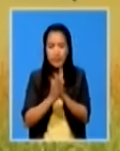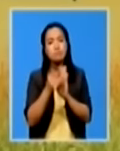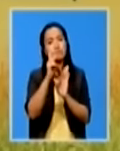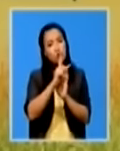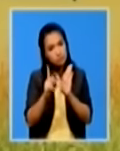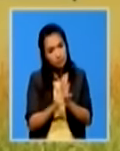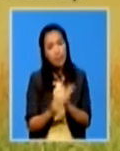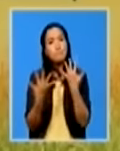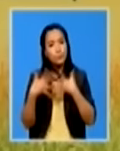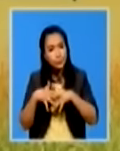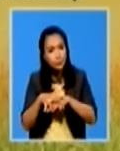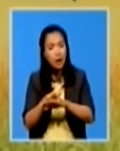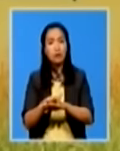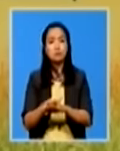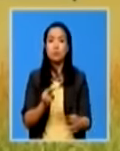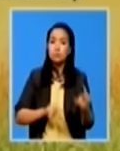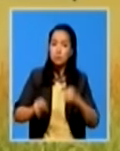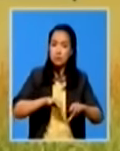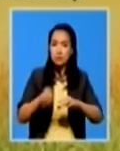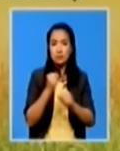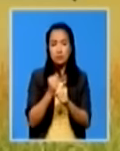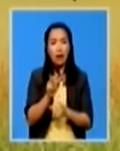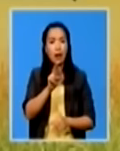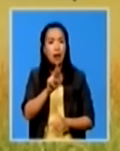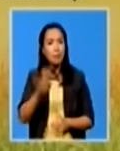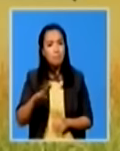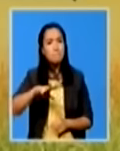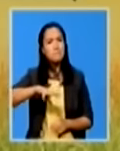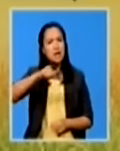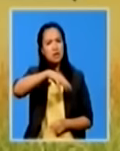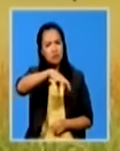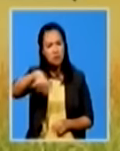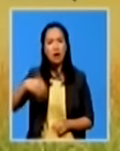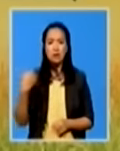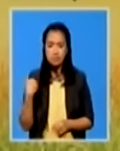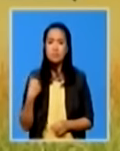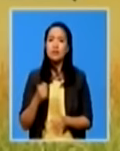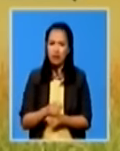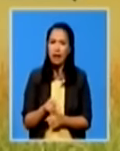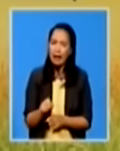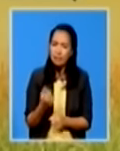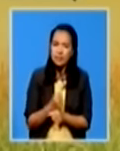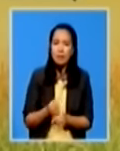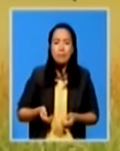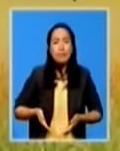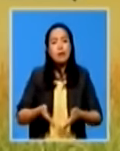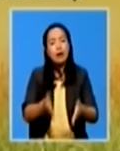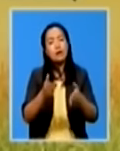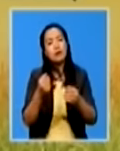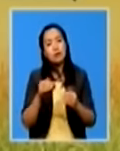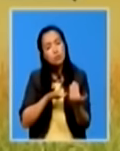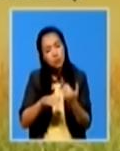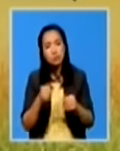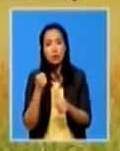งบูรณาการหรือดูแลในเรื่องของการจัดทำระบบผังเมืองที่เหมาะสมวันนี้เราเว้นคืนที่สำหรับทำถนนทำทางรถไฟแต่มันไม่เพียงพอสำหรับการ